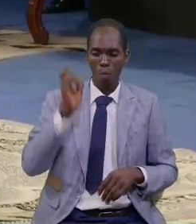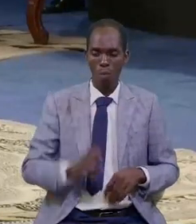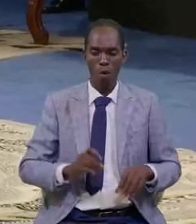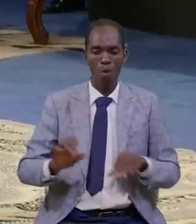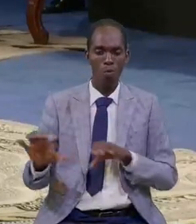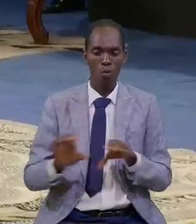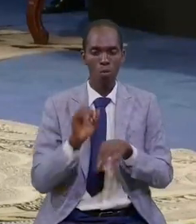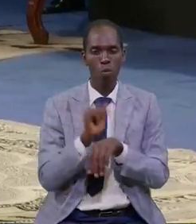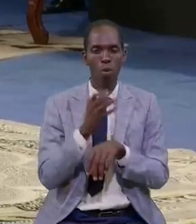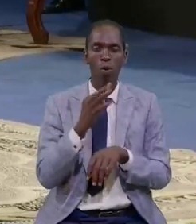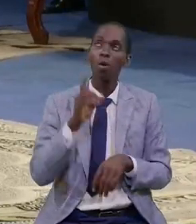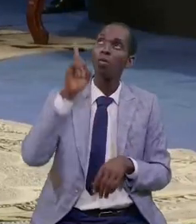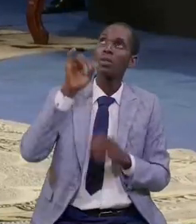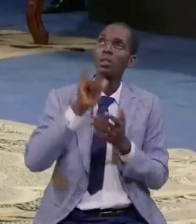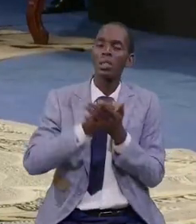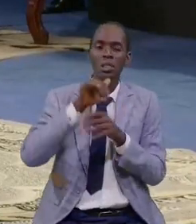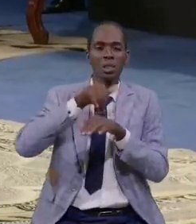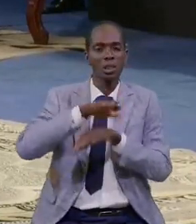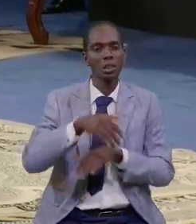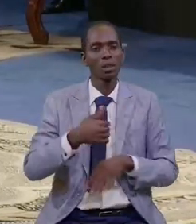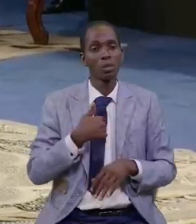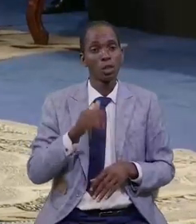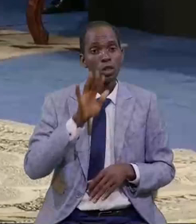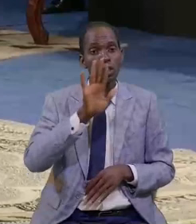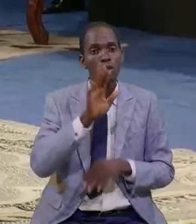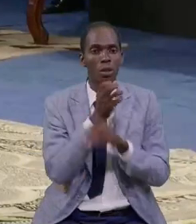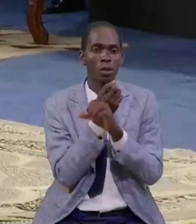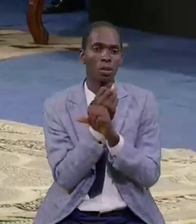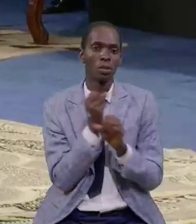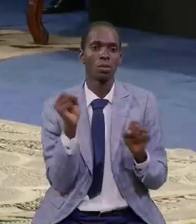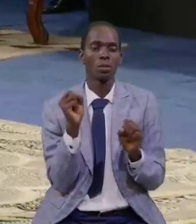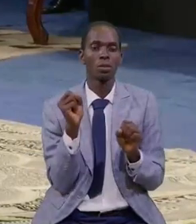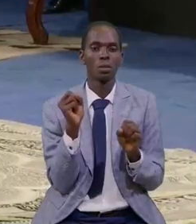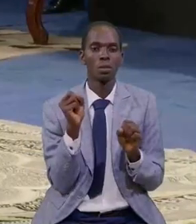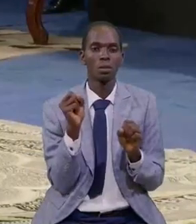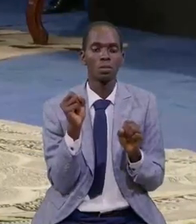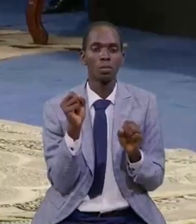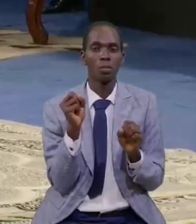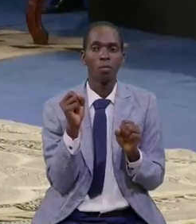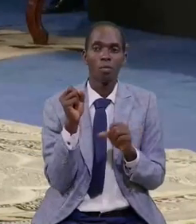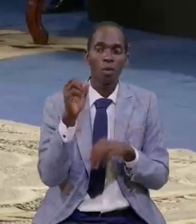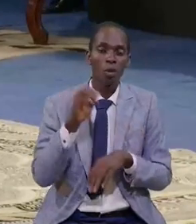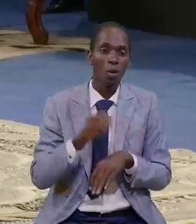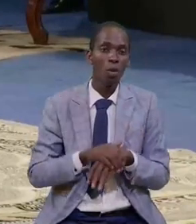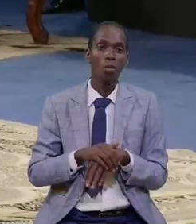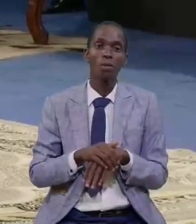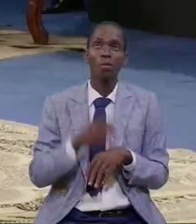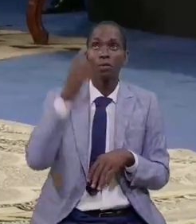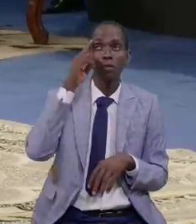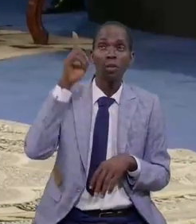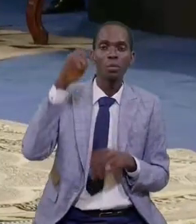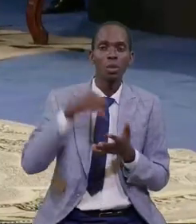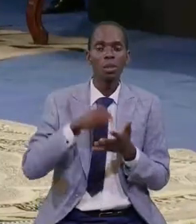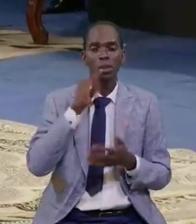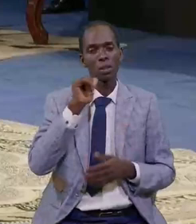envoyé ton salut ton salut pour lui est une nécessité il dit